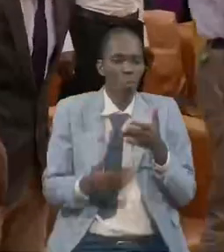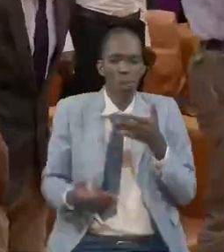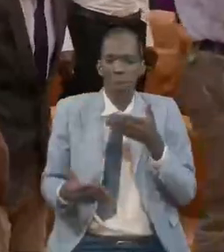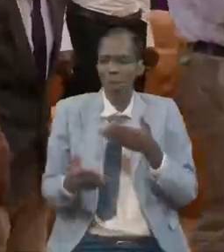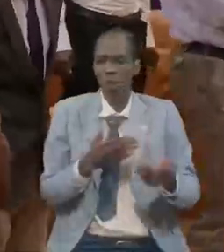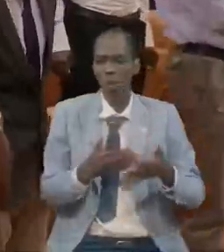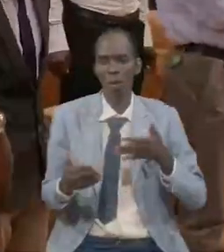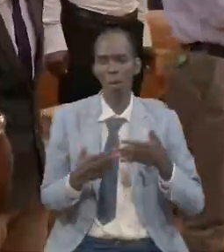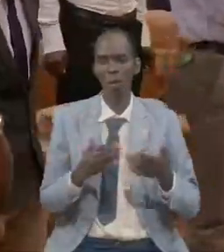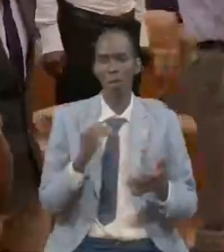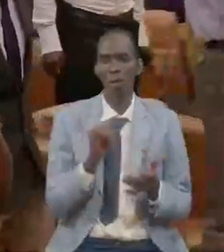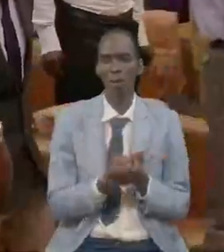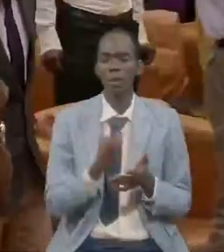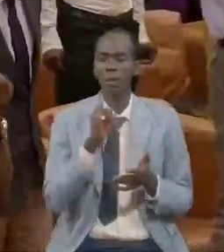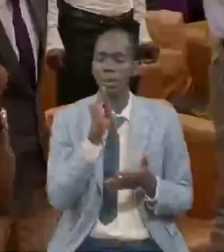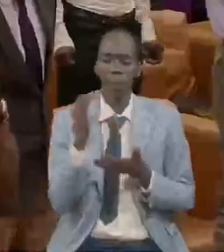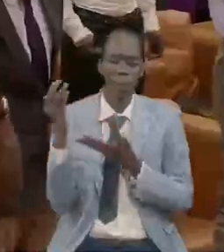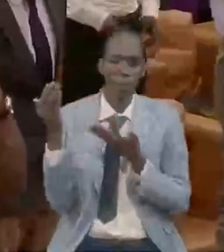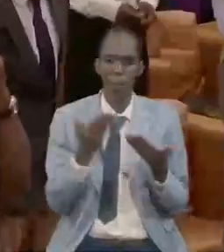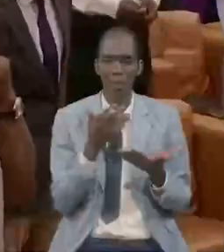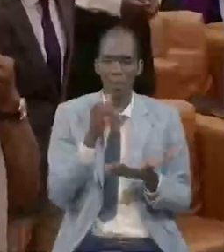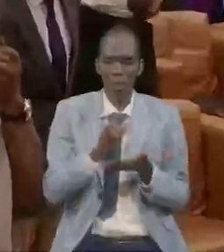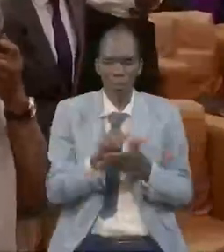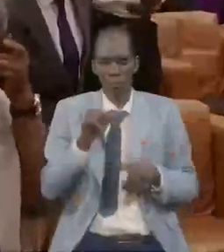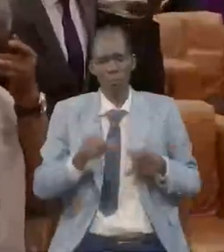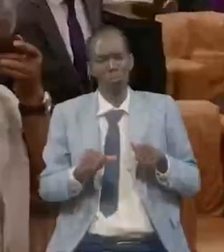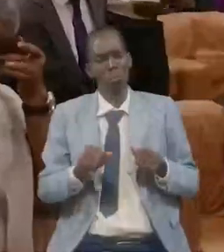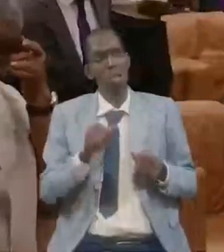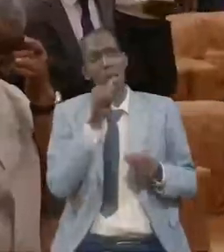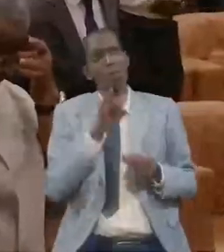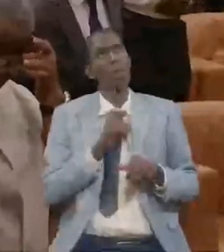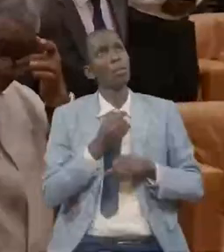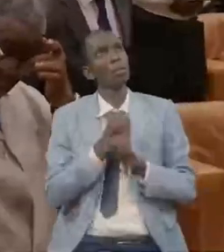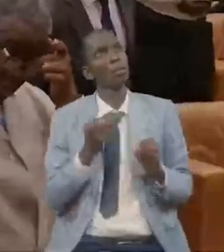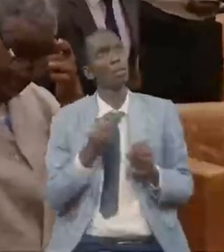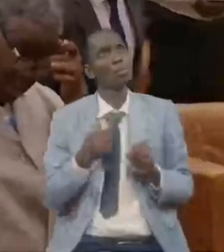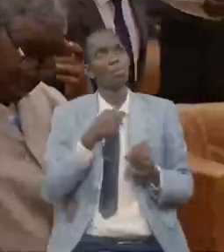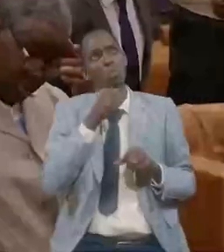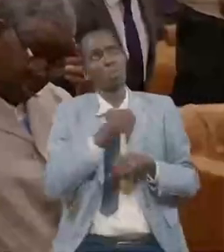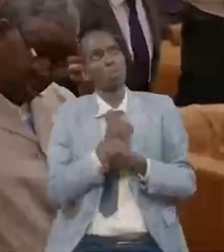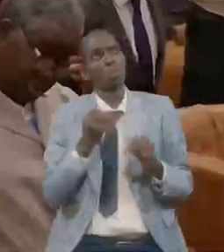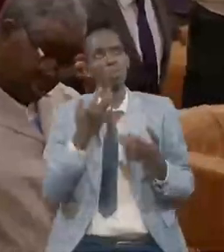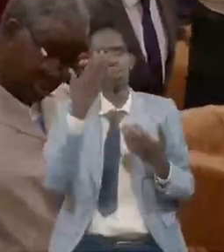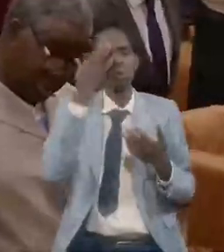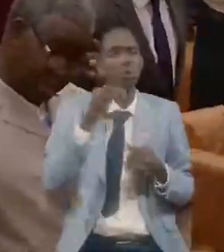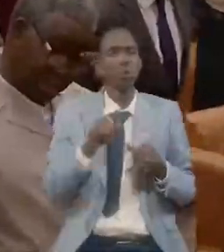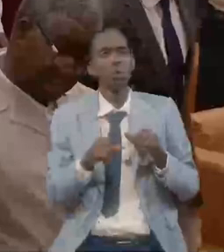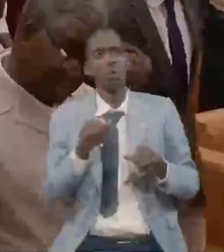péché, de ce qui cause le doute. Est-ce que je suis sauvé? Est-ce que je ne le suis pas?